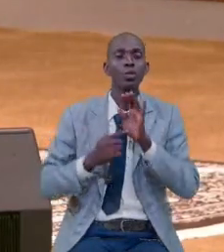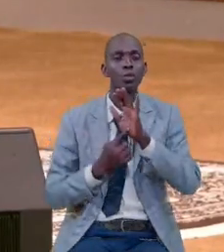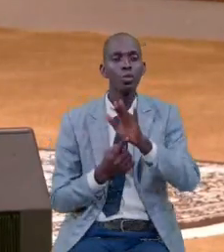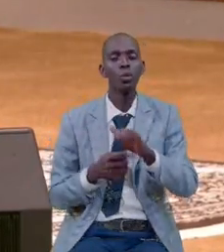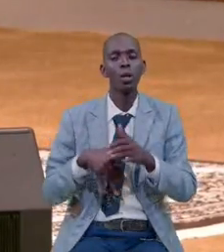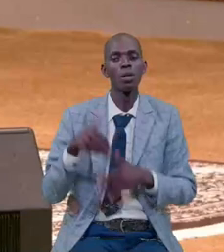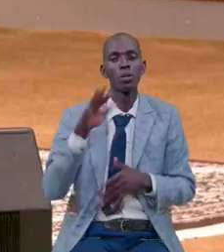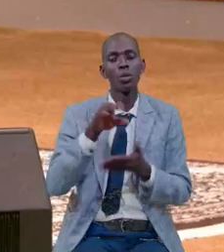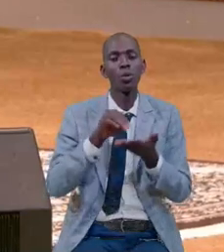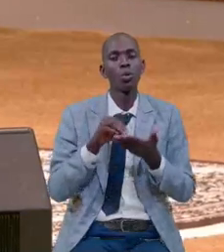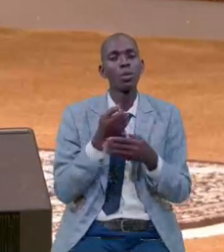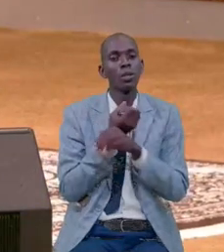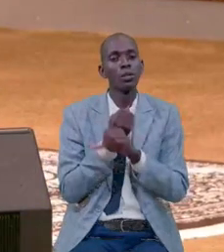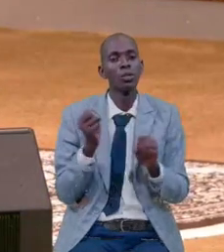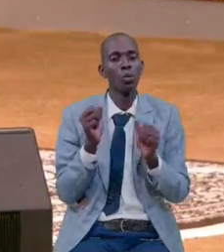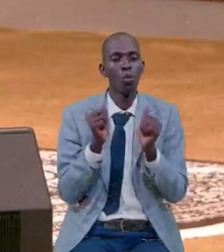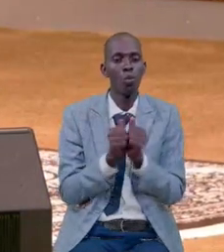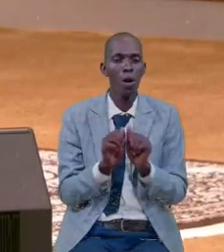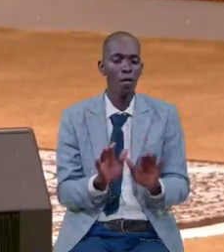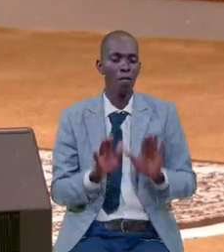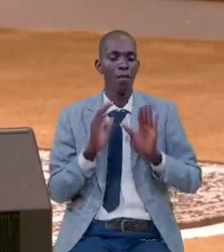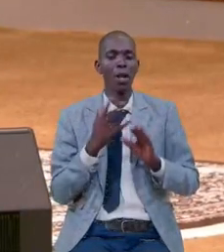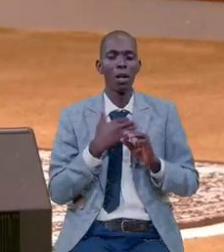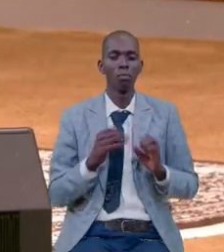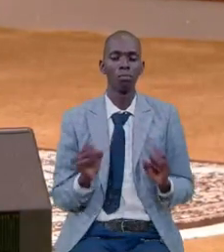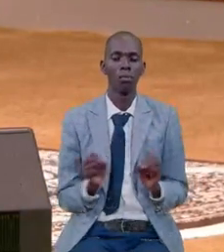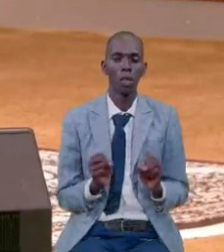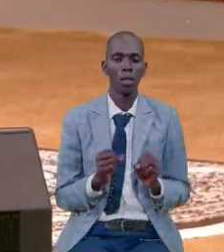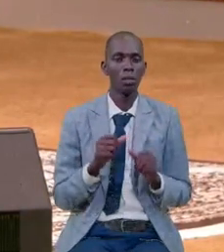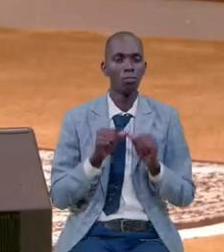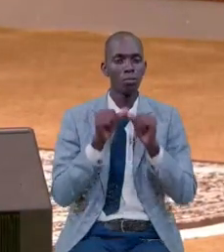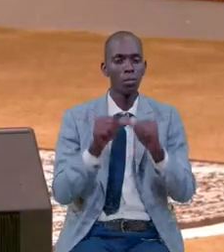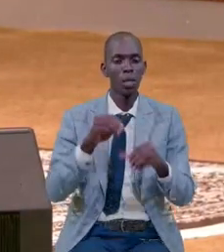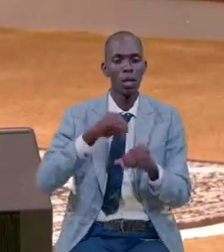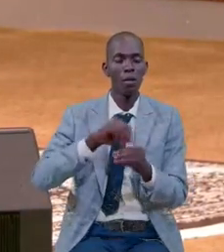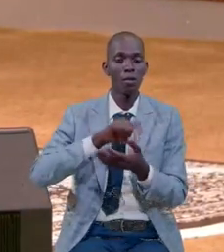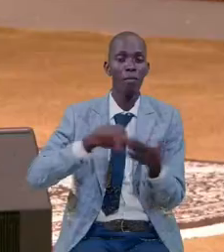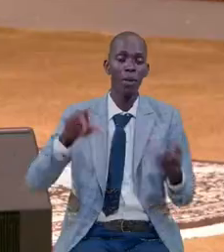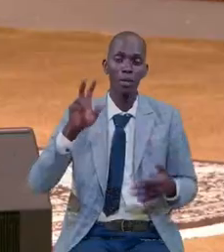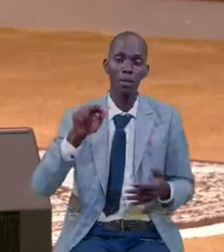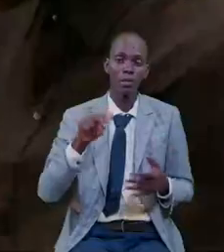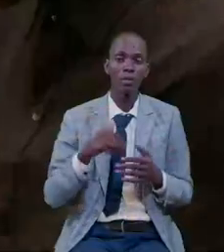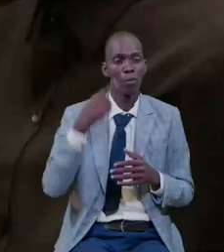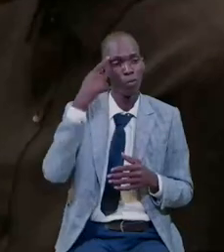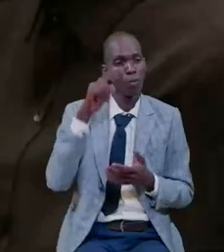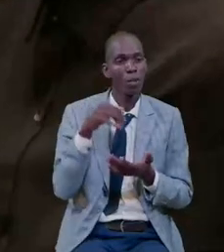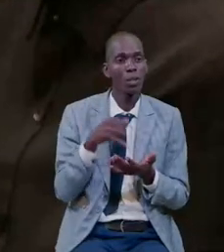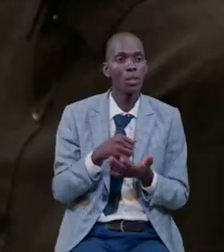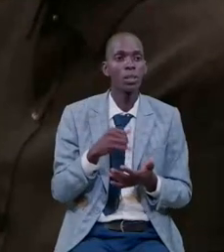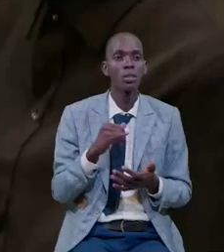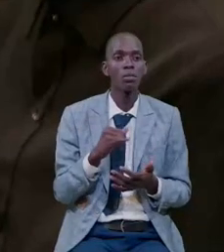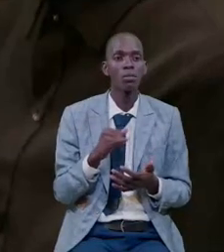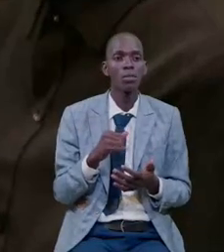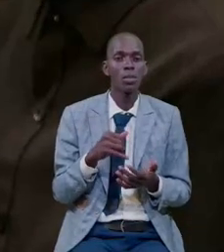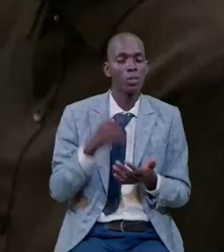avec crainte et tremblement, non seulement comme en ma présence, mais bien plus encore maintenant que je